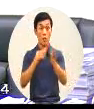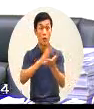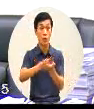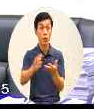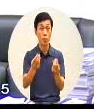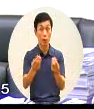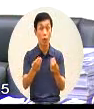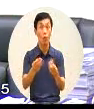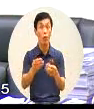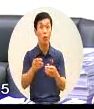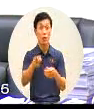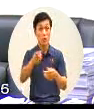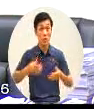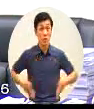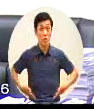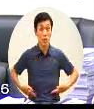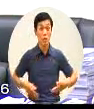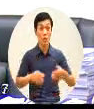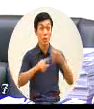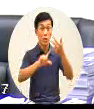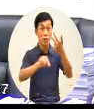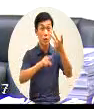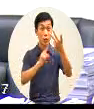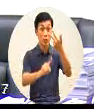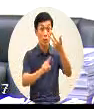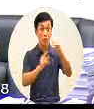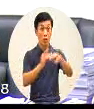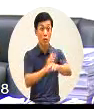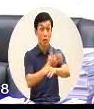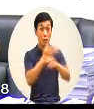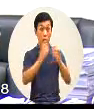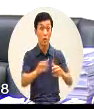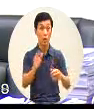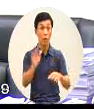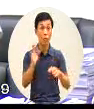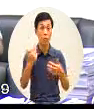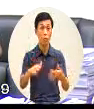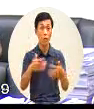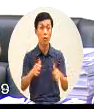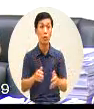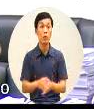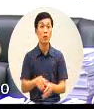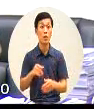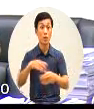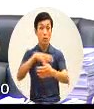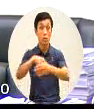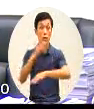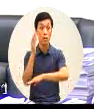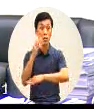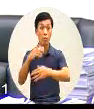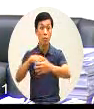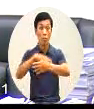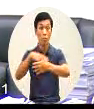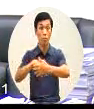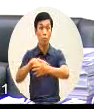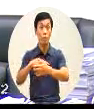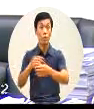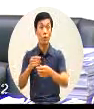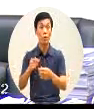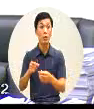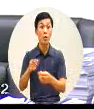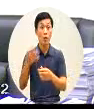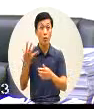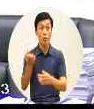急着哦，在七月一号实施，有些实施真的是很忧虑，包括赖静波，一共马伯公授权的地